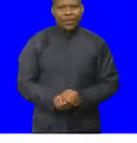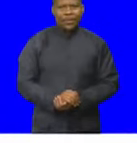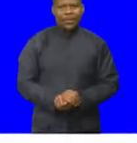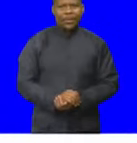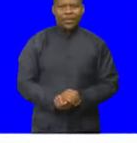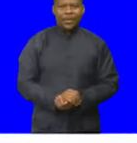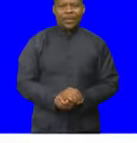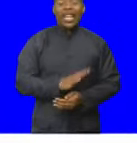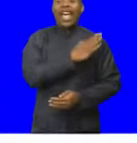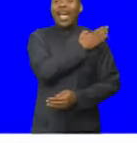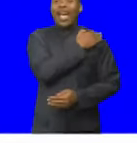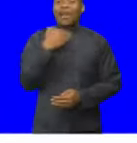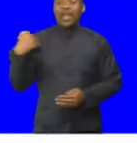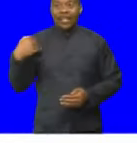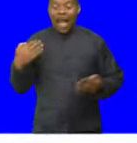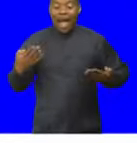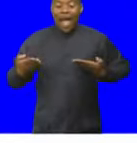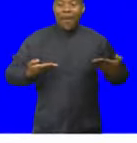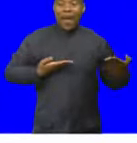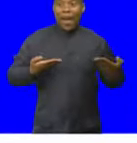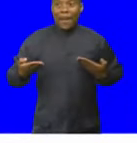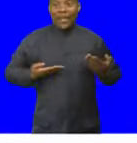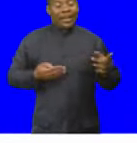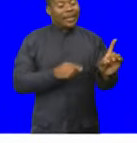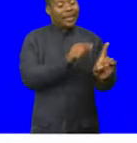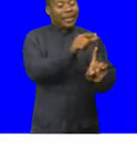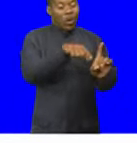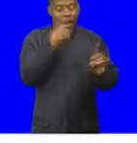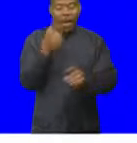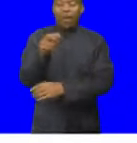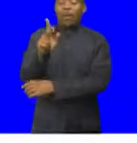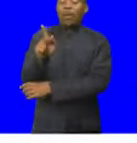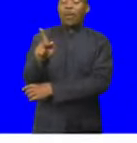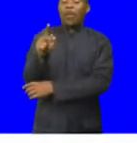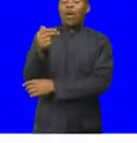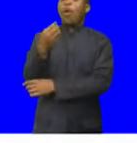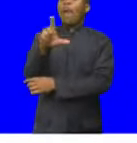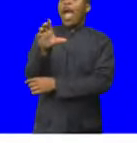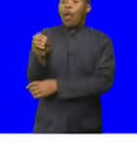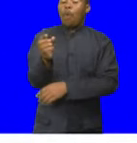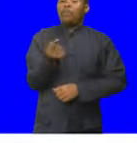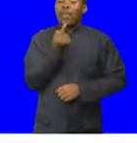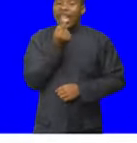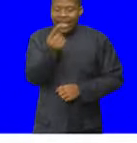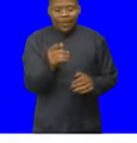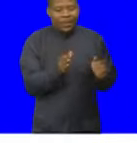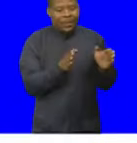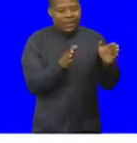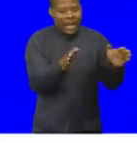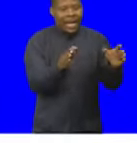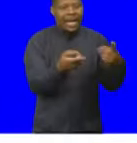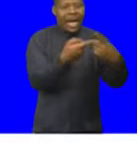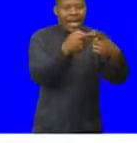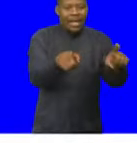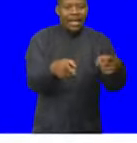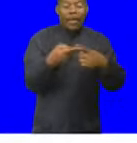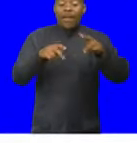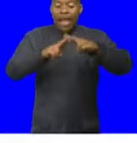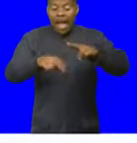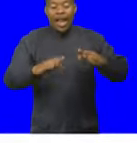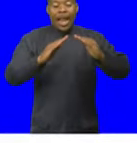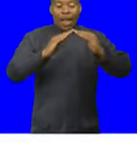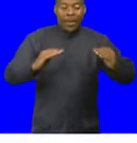Invuna elitiko letemabhizinisi nekuthengiselana amanqoba akhumalo ikhuthaza inhlangothi letsinzekako ngephansi kwalelitiko kuthi